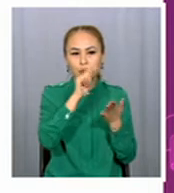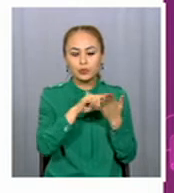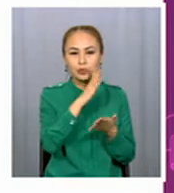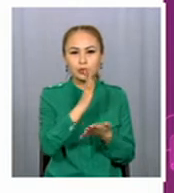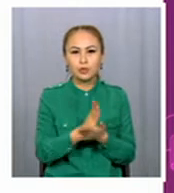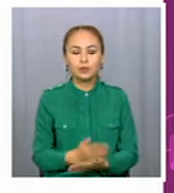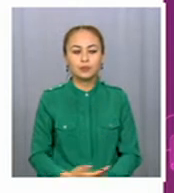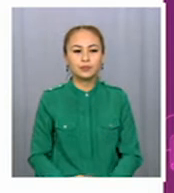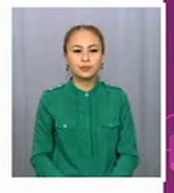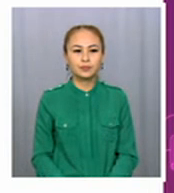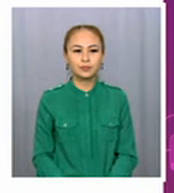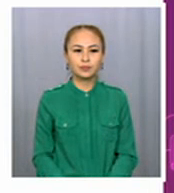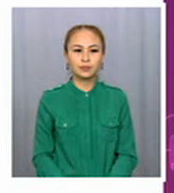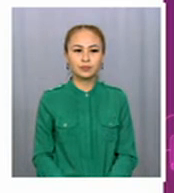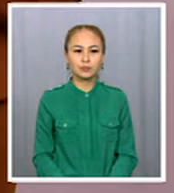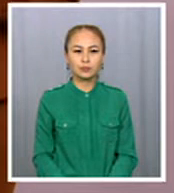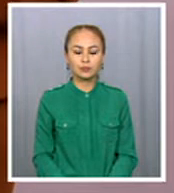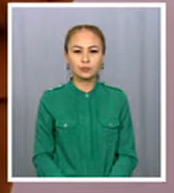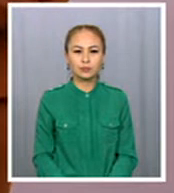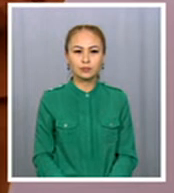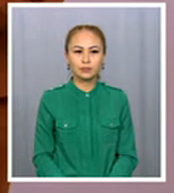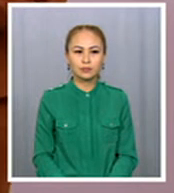40 құс тұр екен.